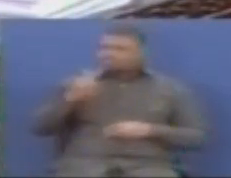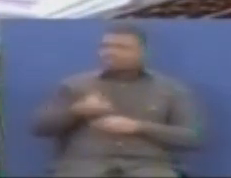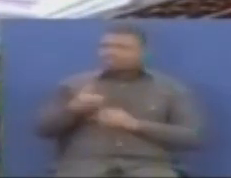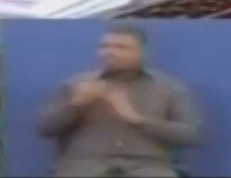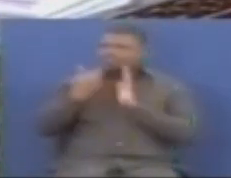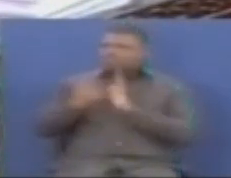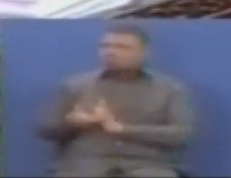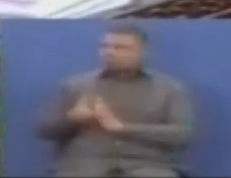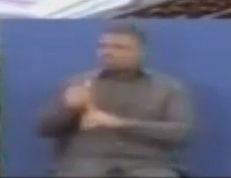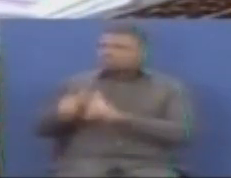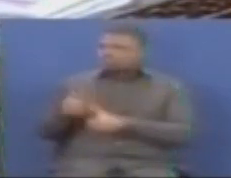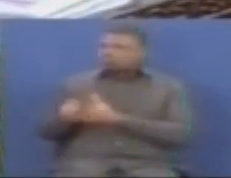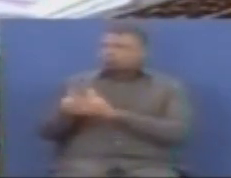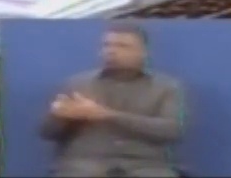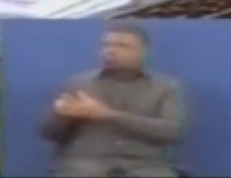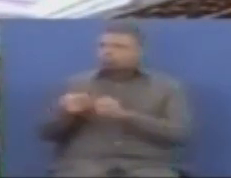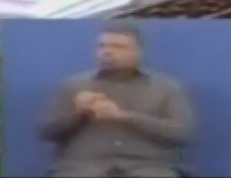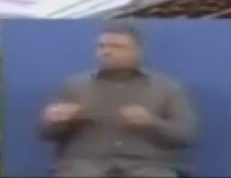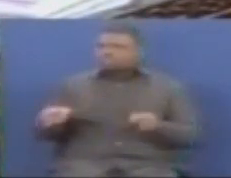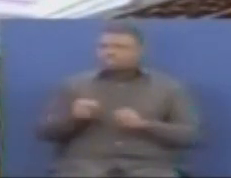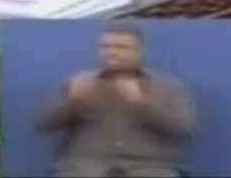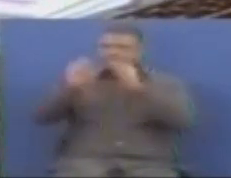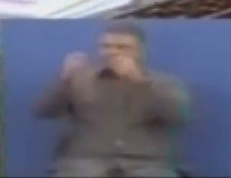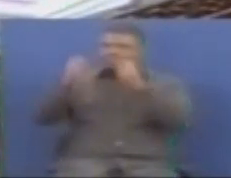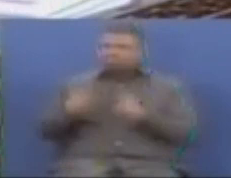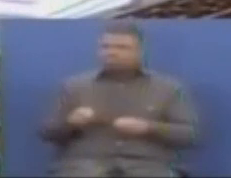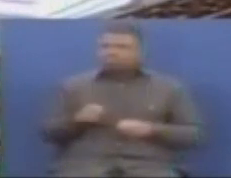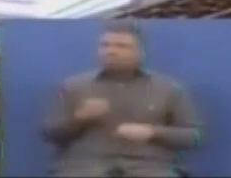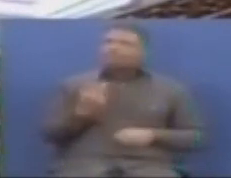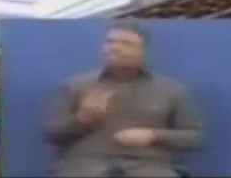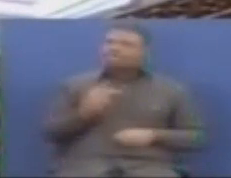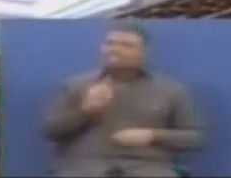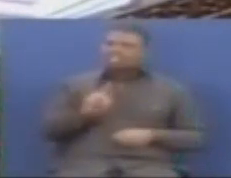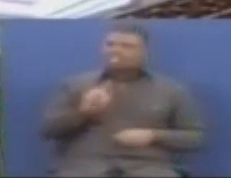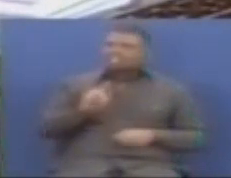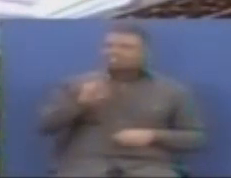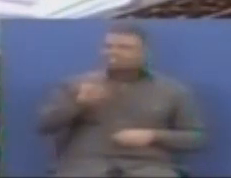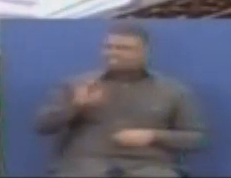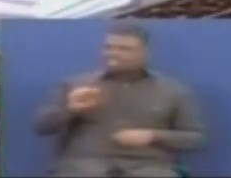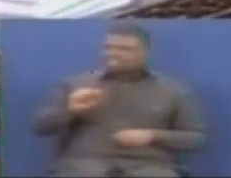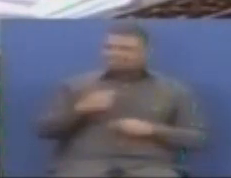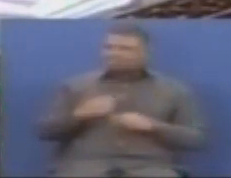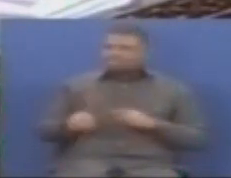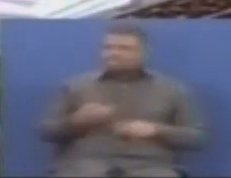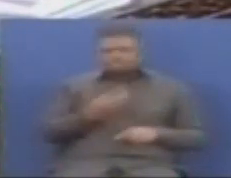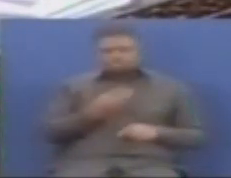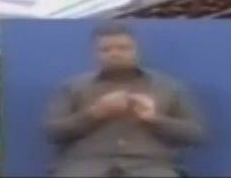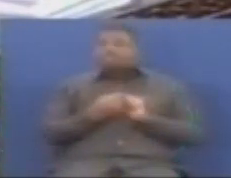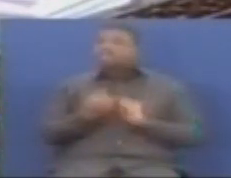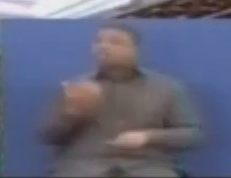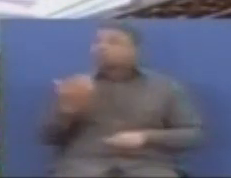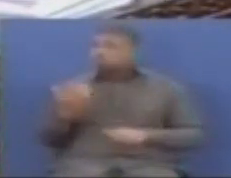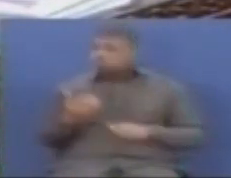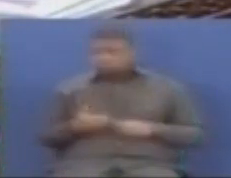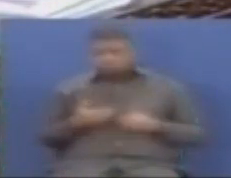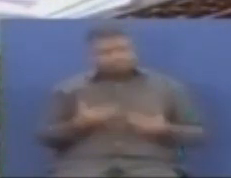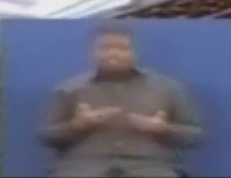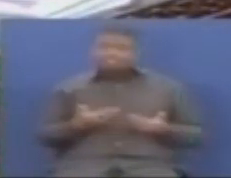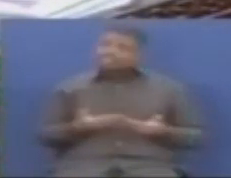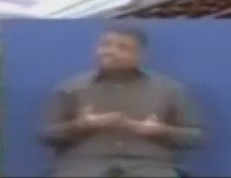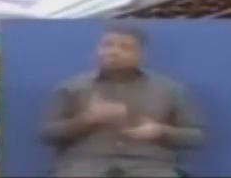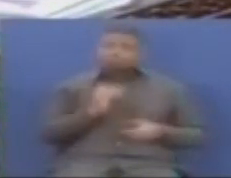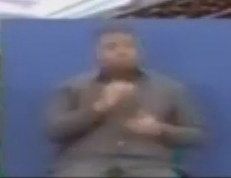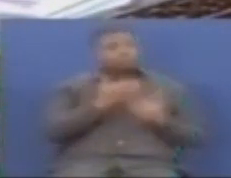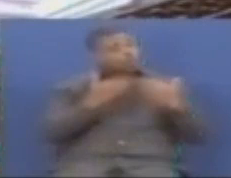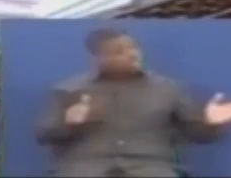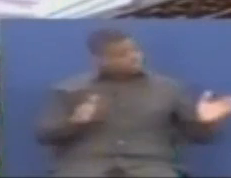uchimbaji wadogo, na tumeshatenga transformer mbili za KVA 315 kila kijiji. ikiwemo kijiji cha Itumbi. Kwa hiyo nimwambia tu mheshimiwa